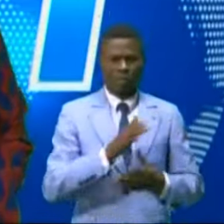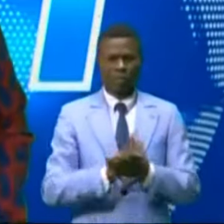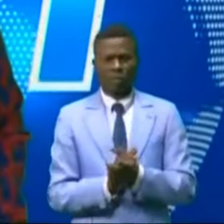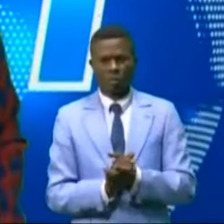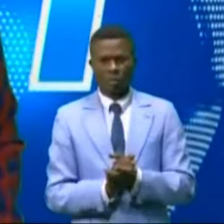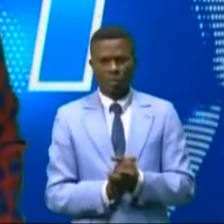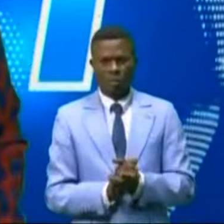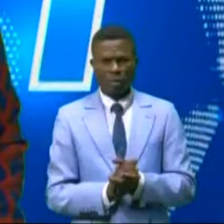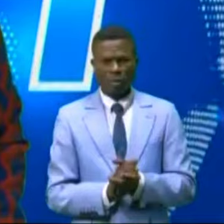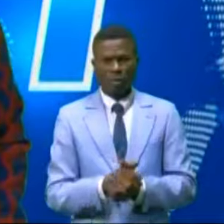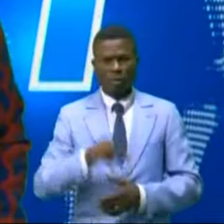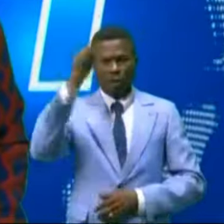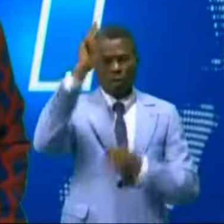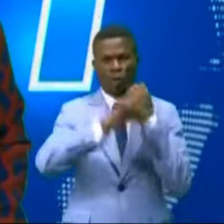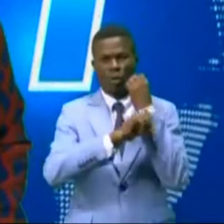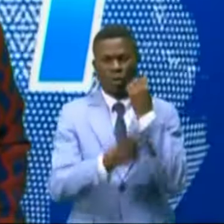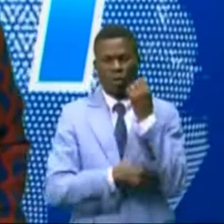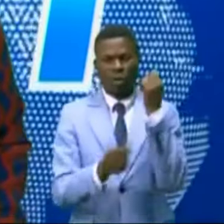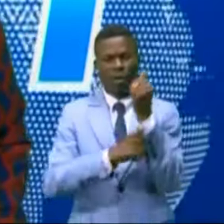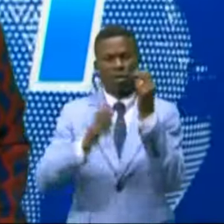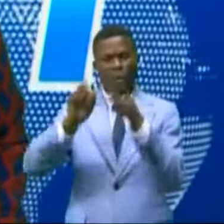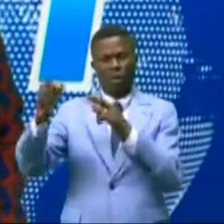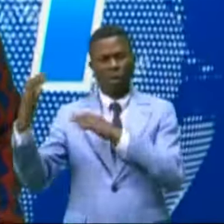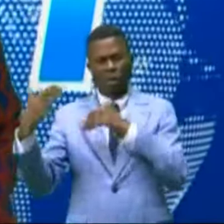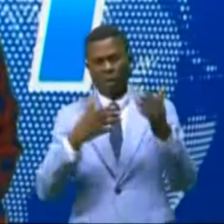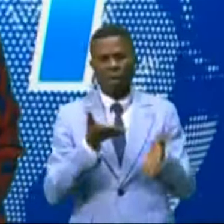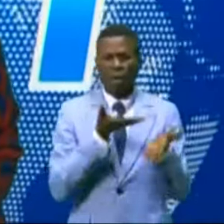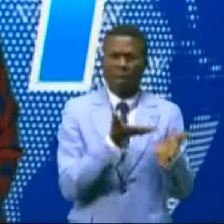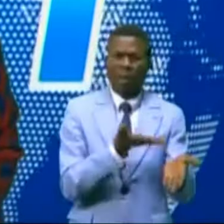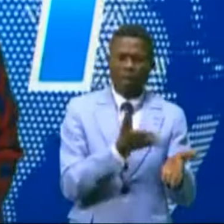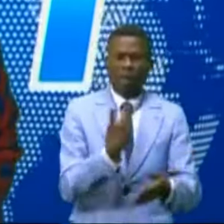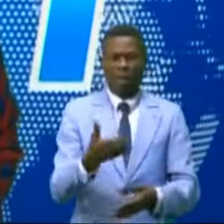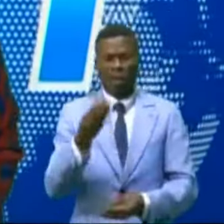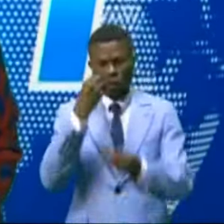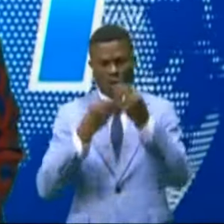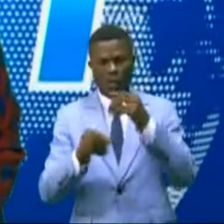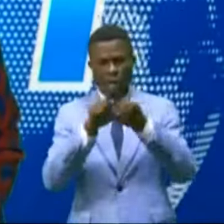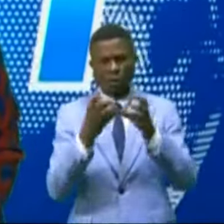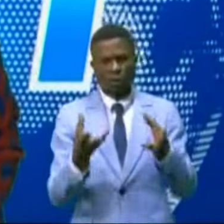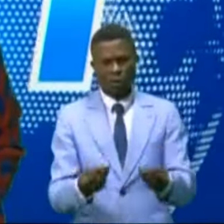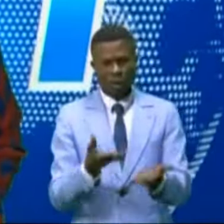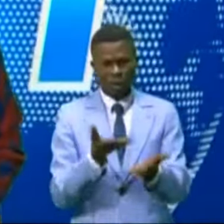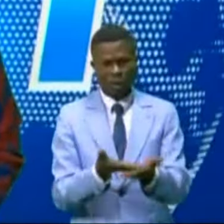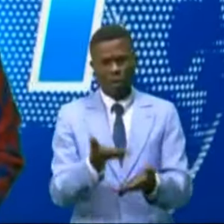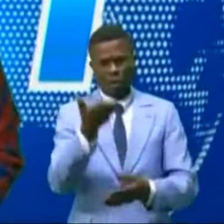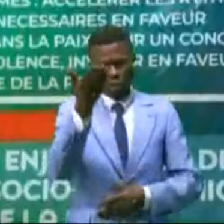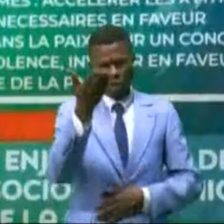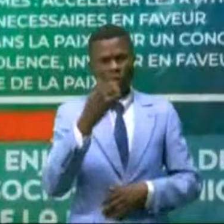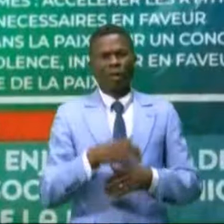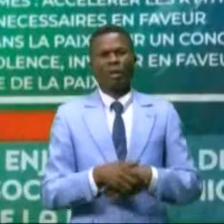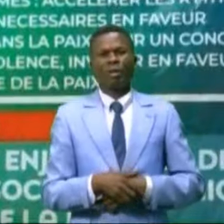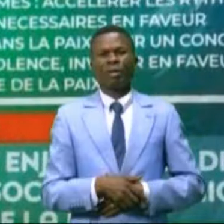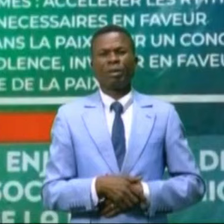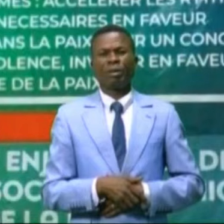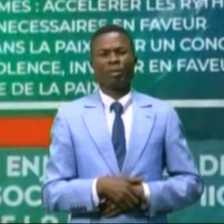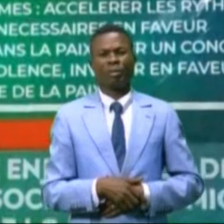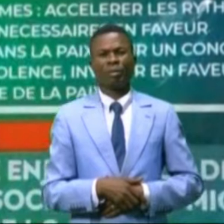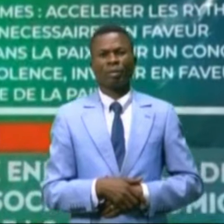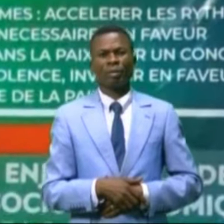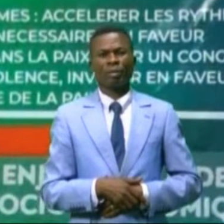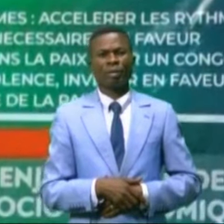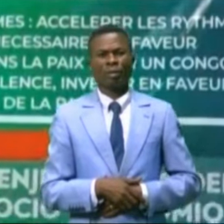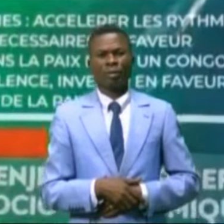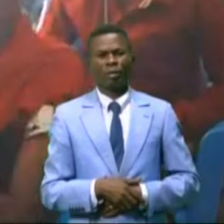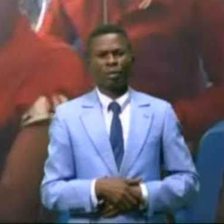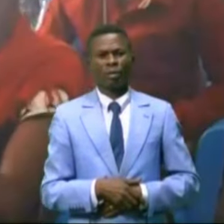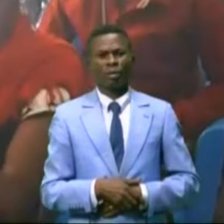Honor qui vousou les déplacés de guerres ont été assistés en vivre et non vivre l'Université